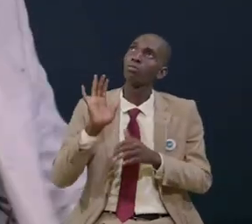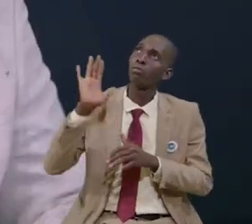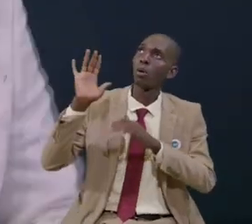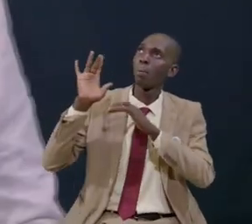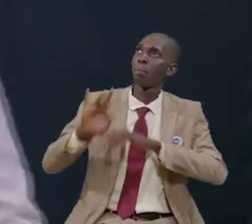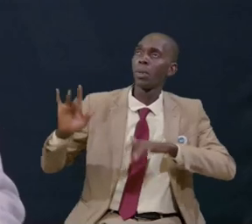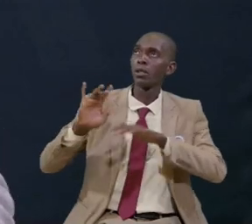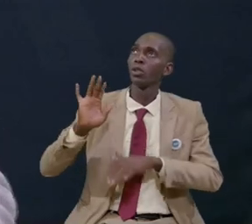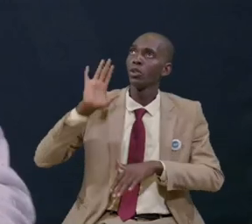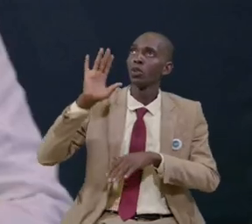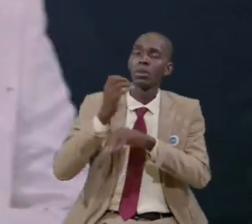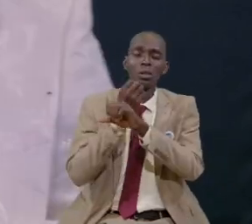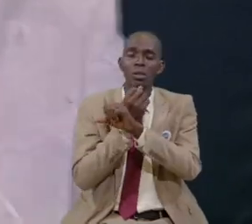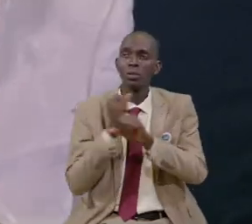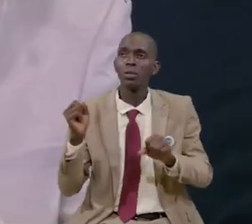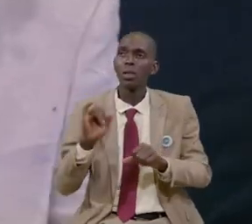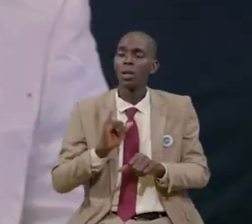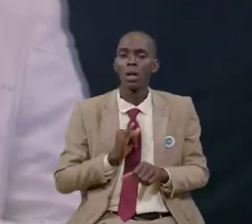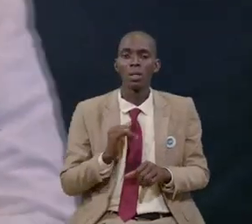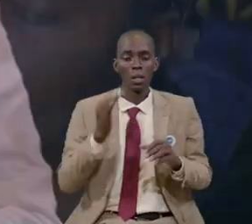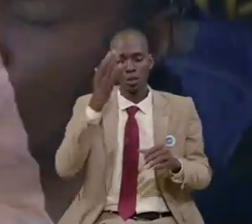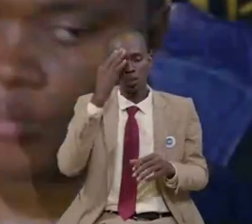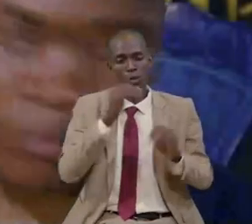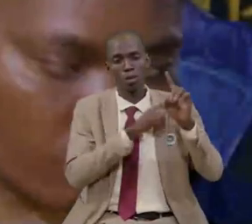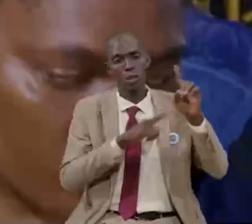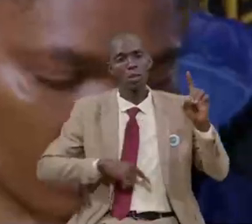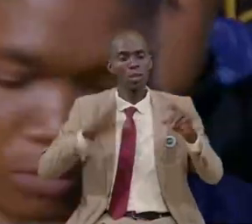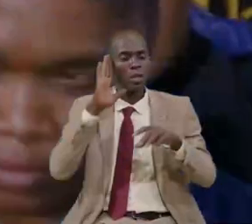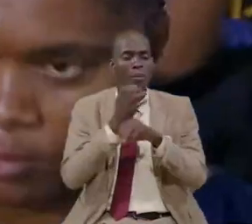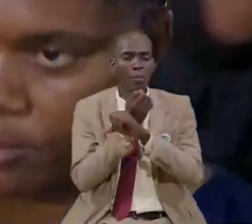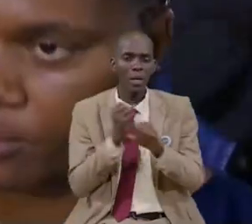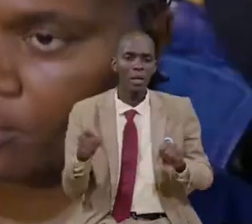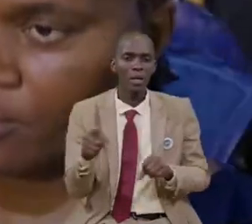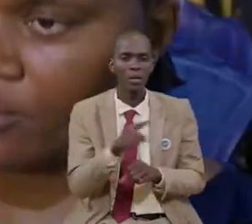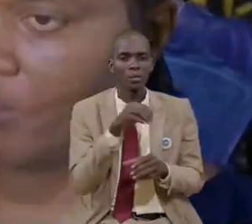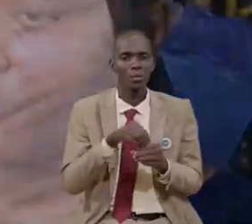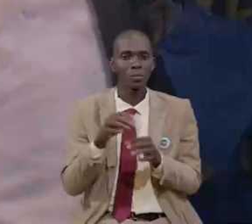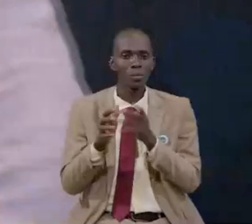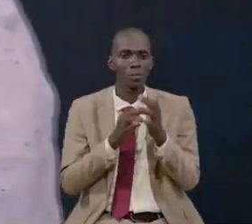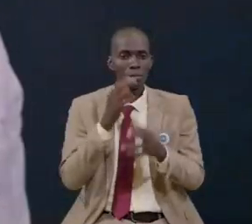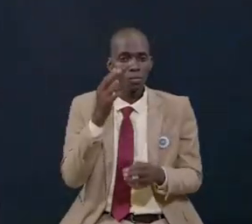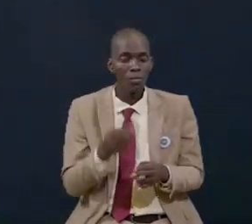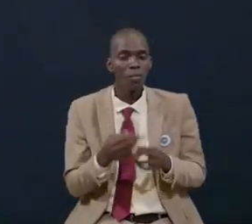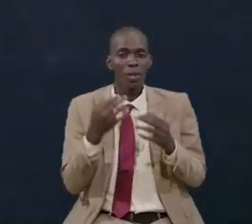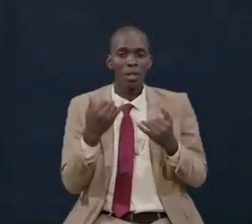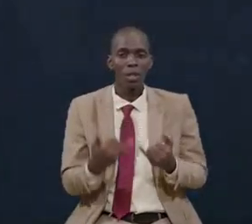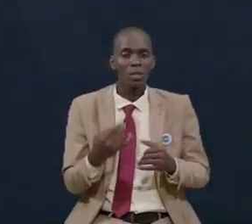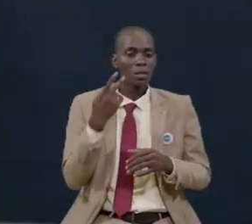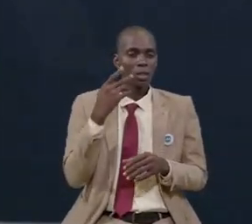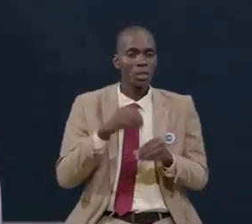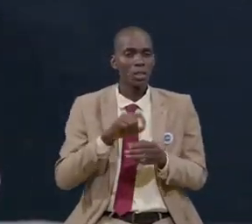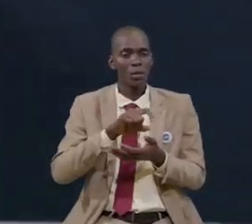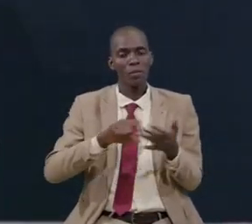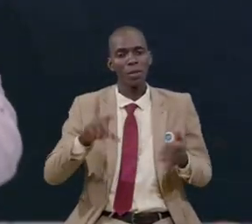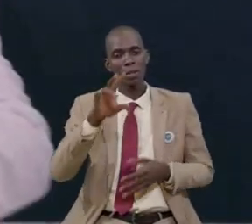le salut du Seigneur, et le Seigneur vous sauvera au nom de Jésus. Maintenant, le verset